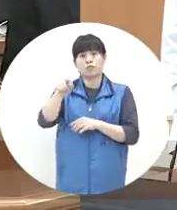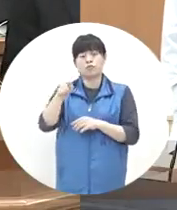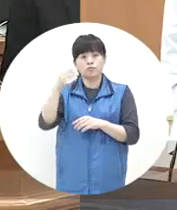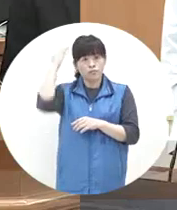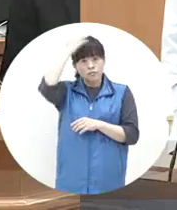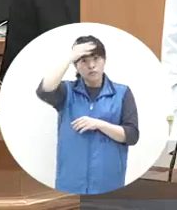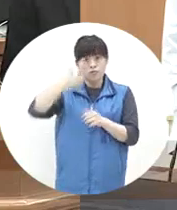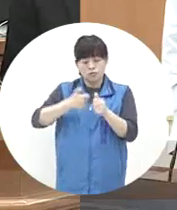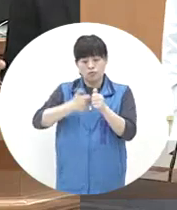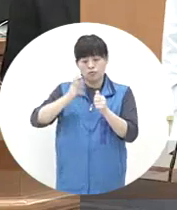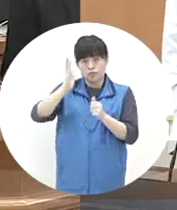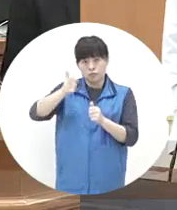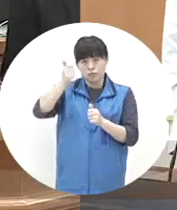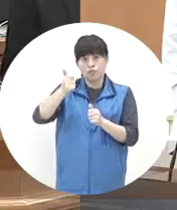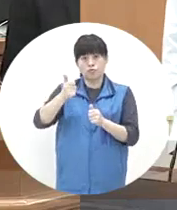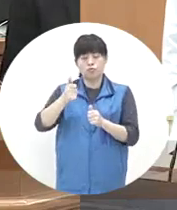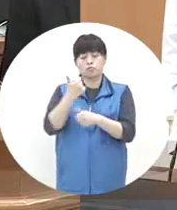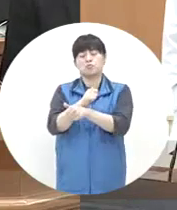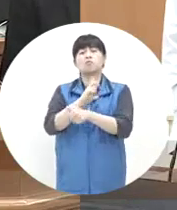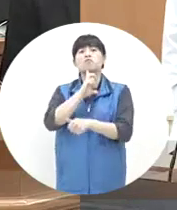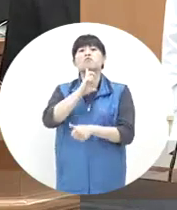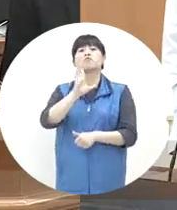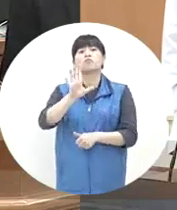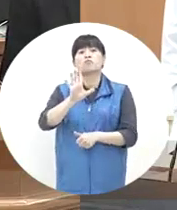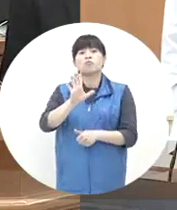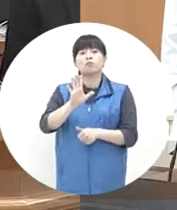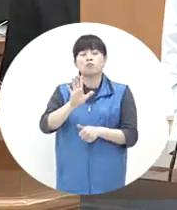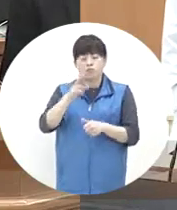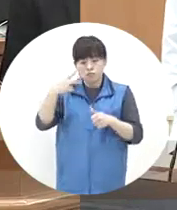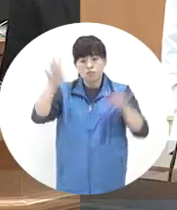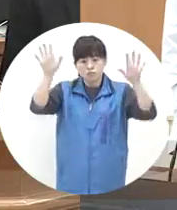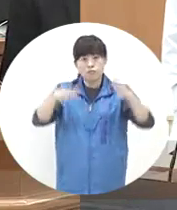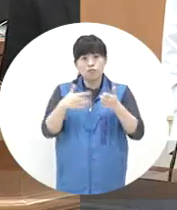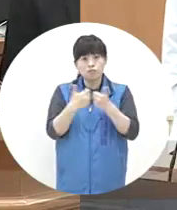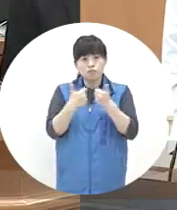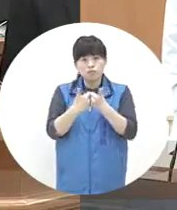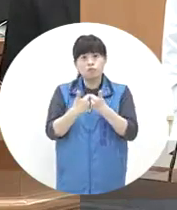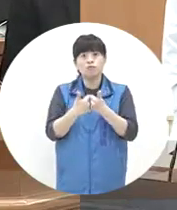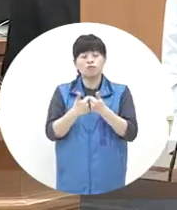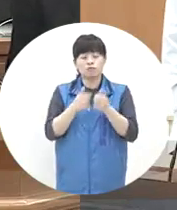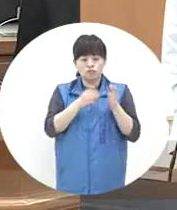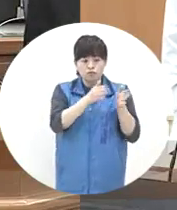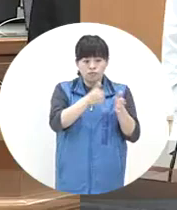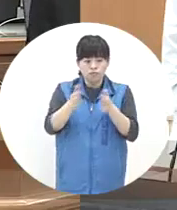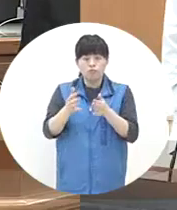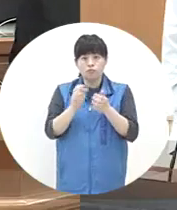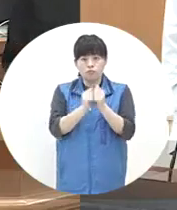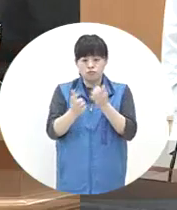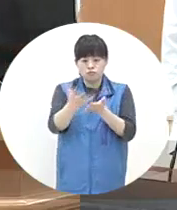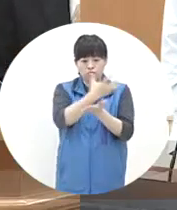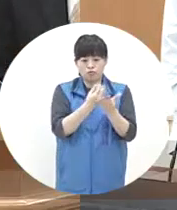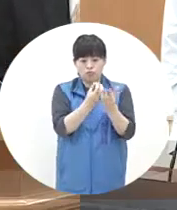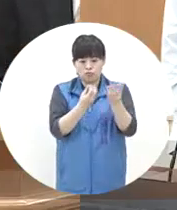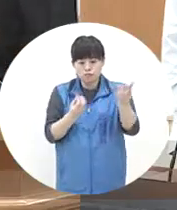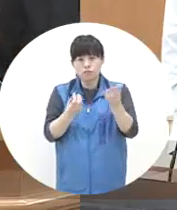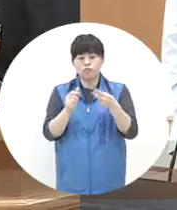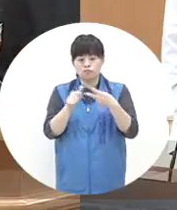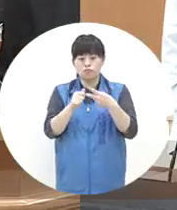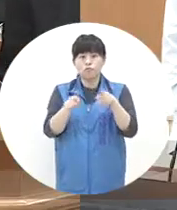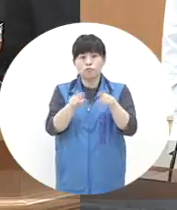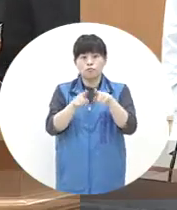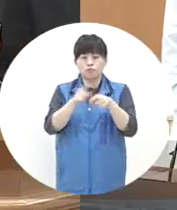灿副院长他很有经验嘛，再去召开会议，针对统筹分配税款跟一般补助